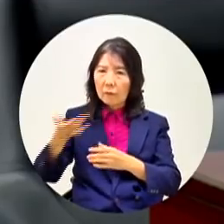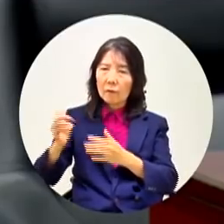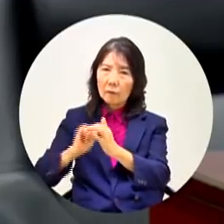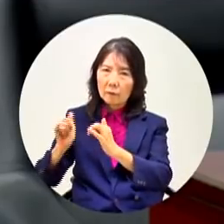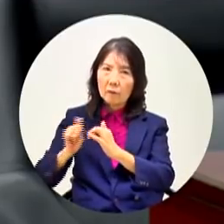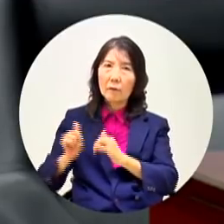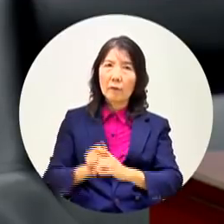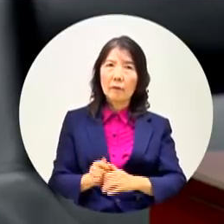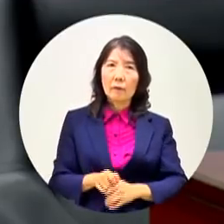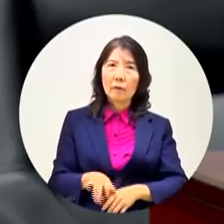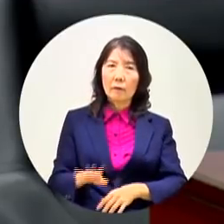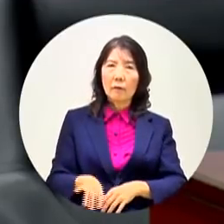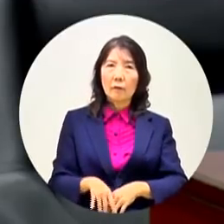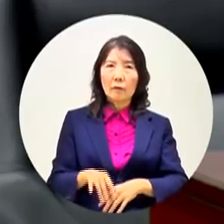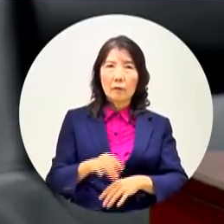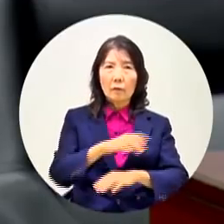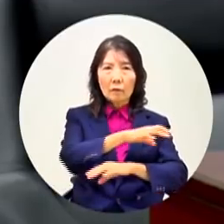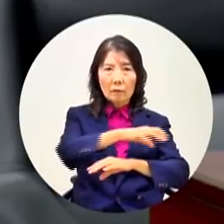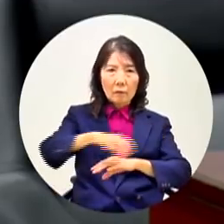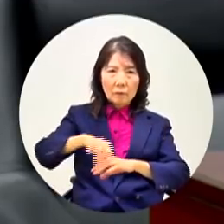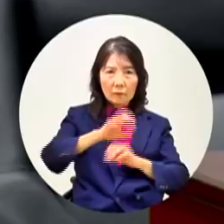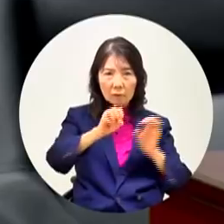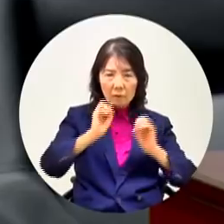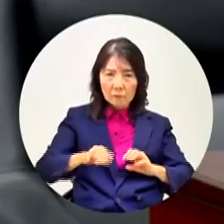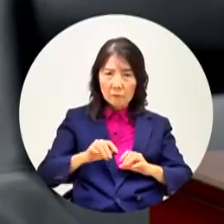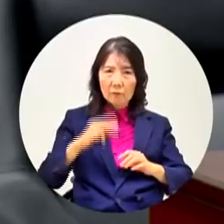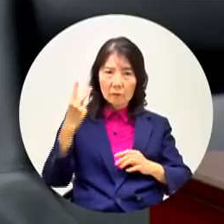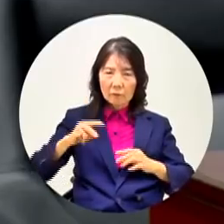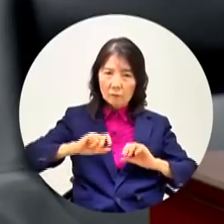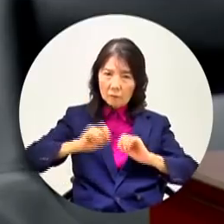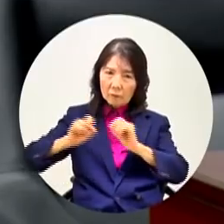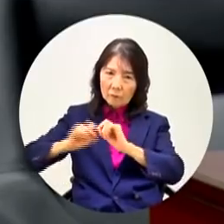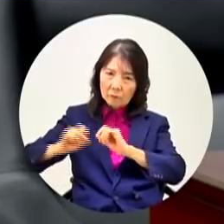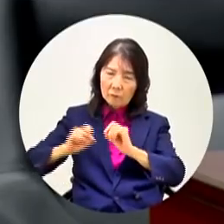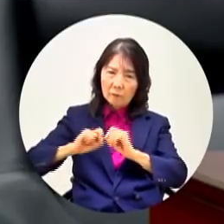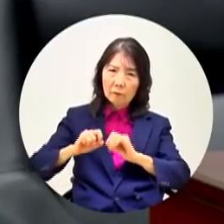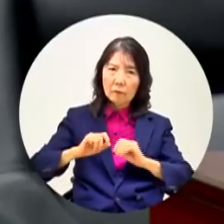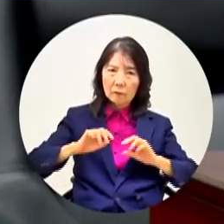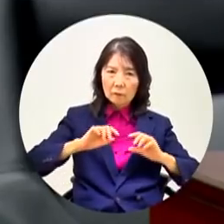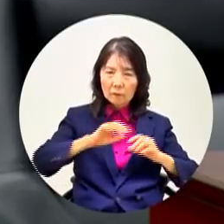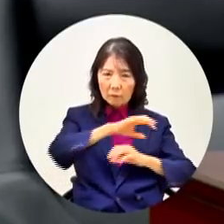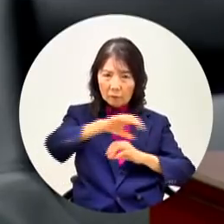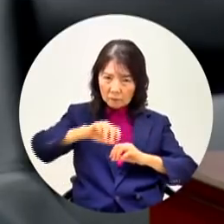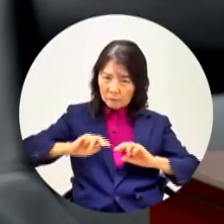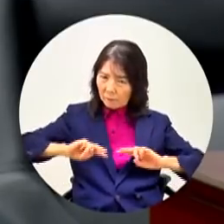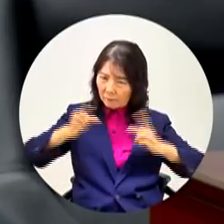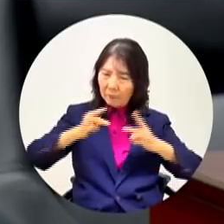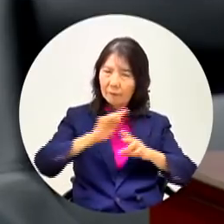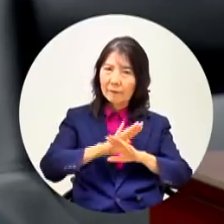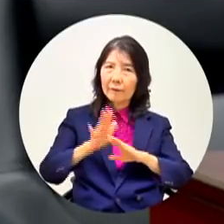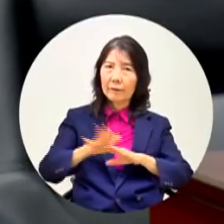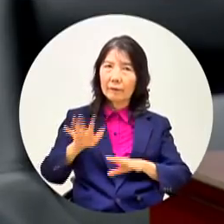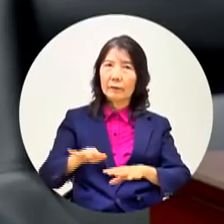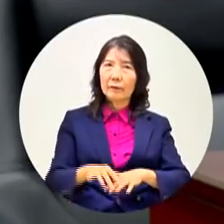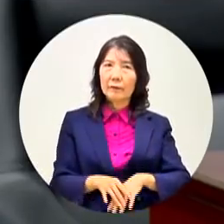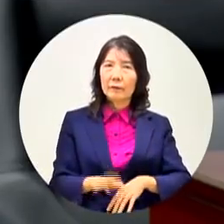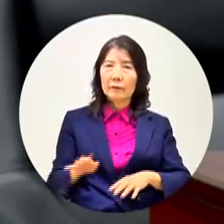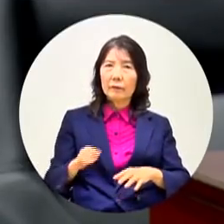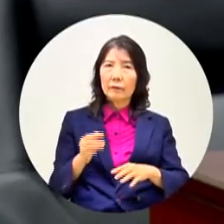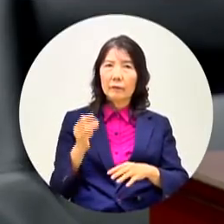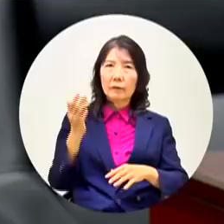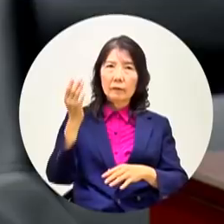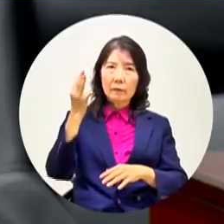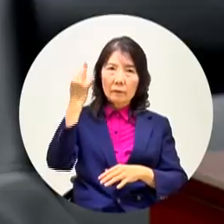准了，整个重新规划，大环境都不一样。哦，是不是我顶间甲李局长伫讲